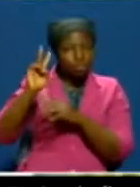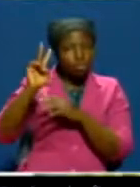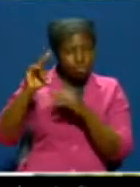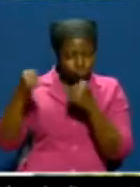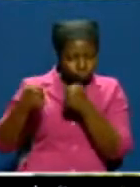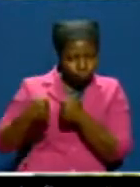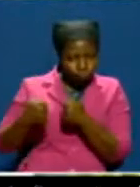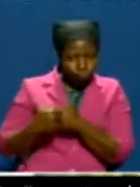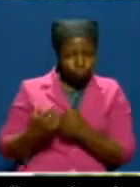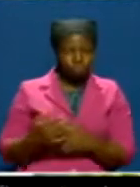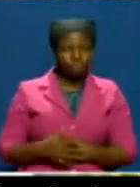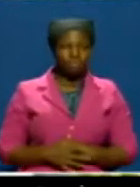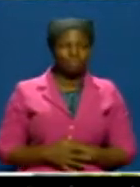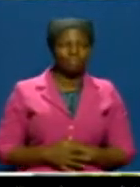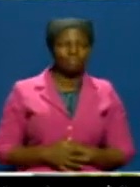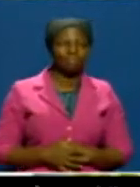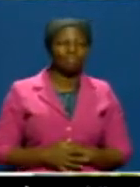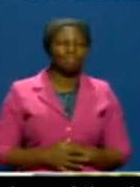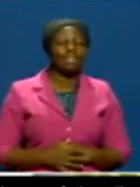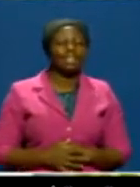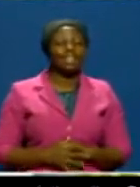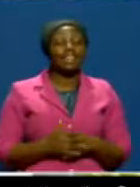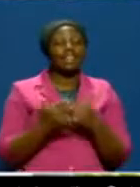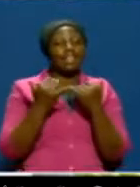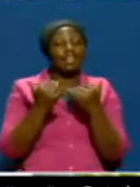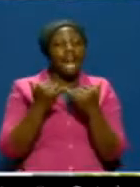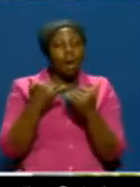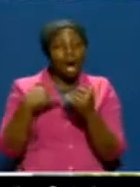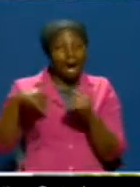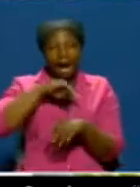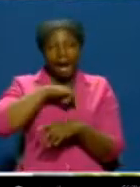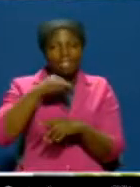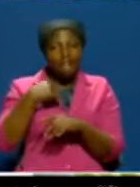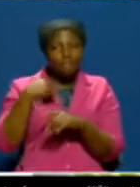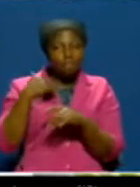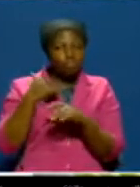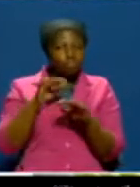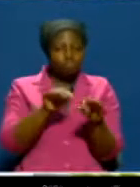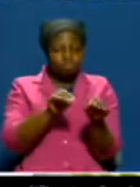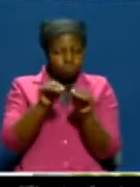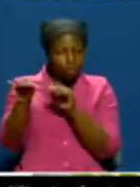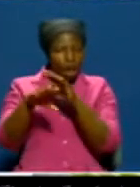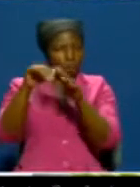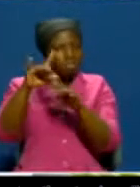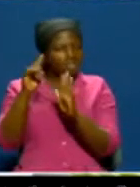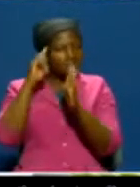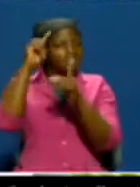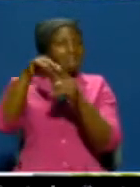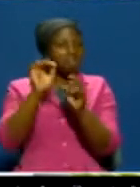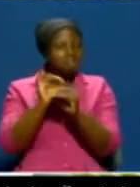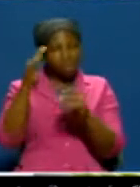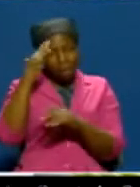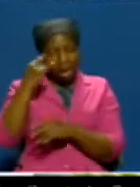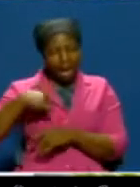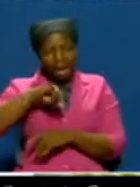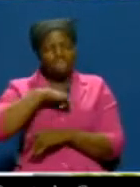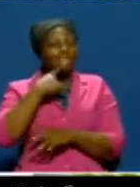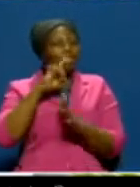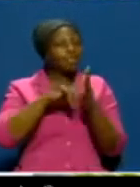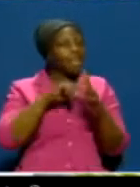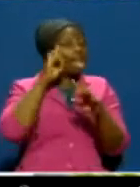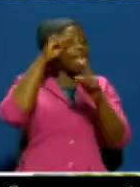haijacheza. Targets ambayo tulikuwa tumeweka. So far hatujatoka kwa target kwa vile tulisema tunataka tuwe number one, tuwe